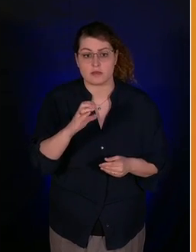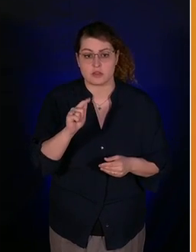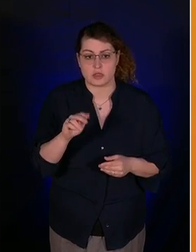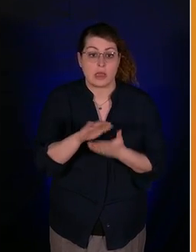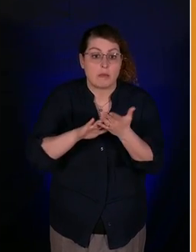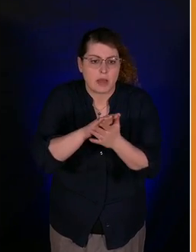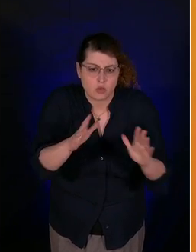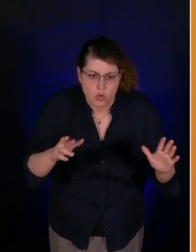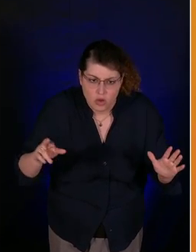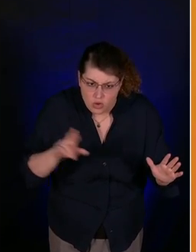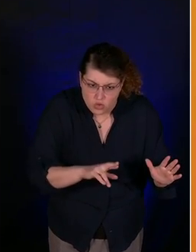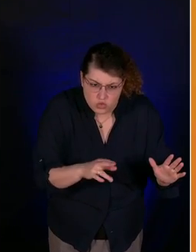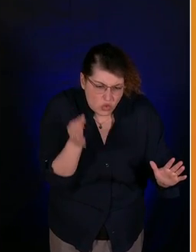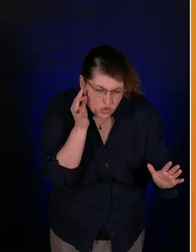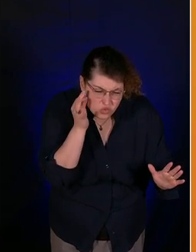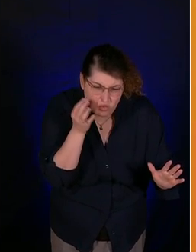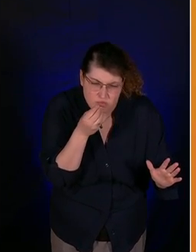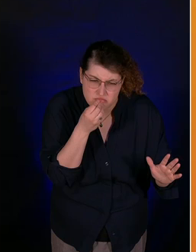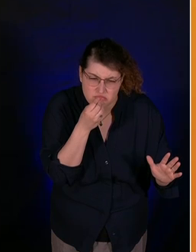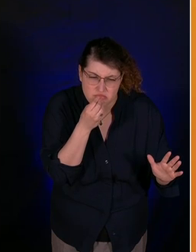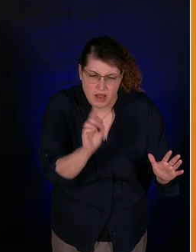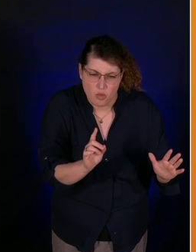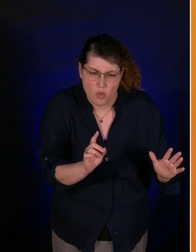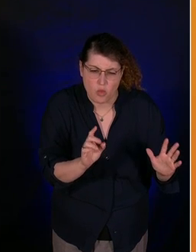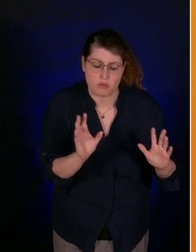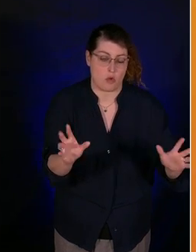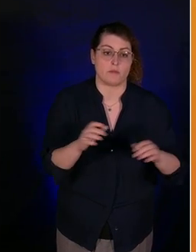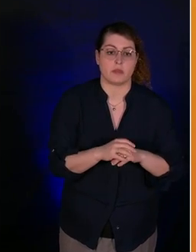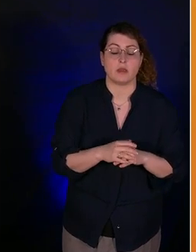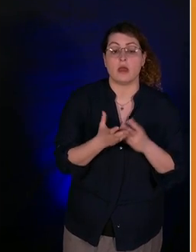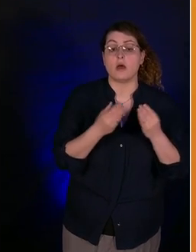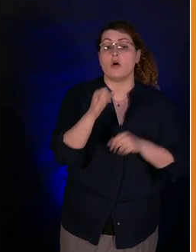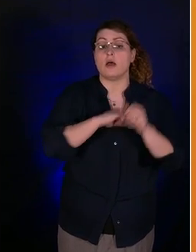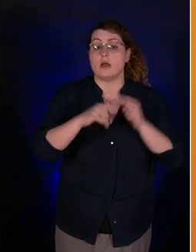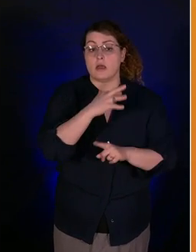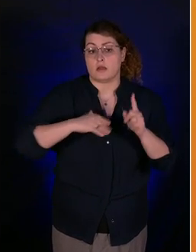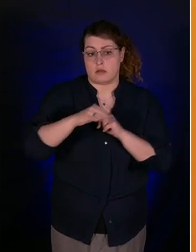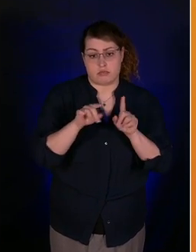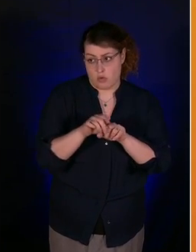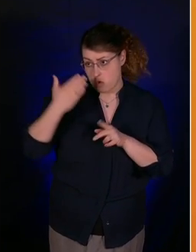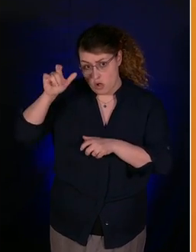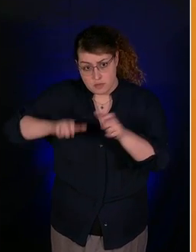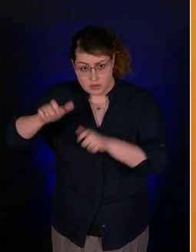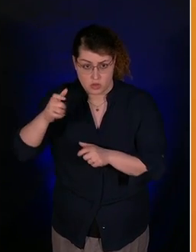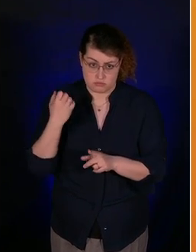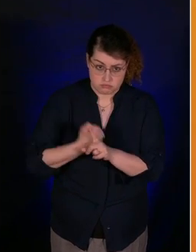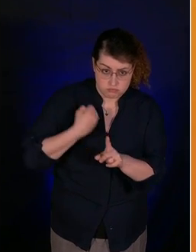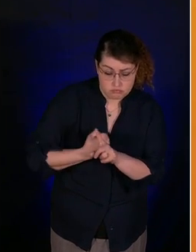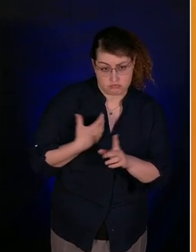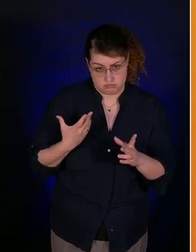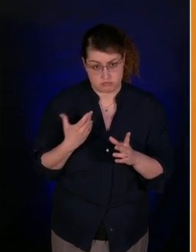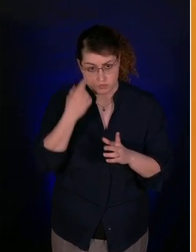le retour est vraiment désagréable. Donc, la Fédération des organismes sociaux, comme beaucoup dans la CGT, porte la revendication d'une retraite à 60